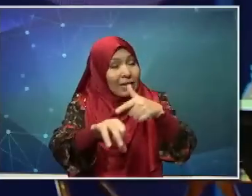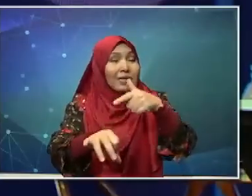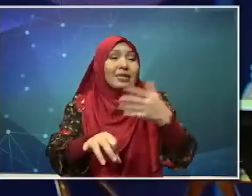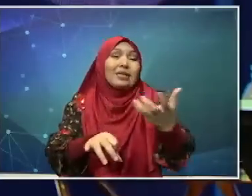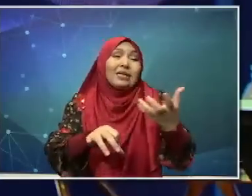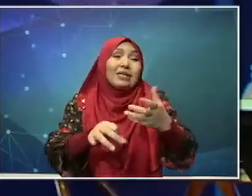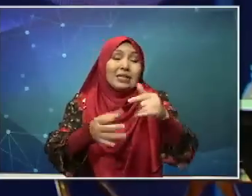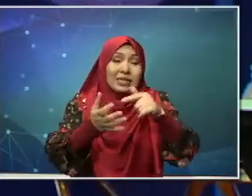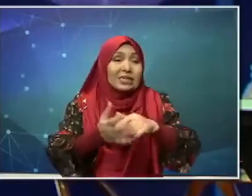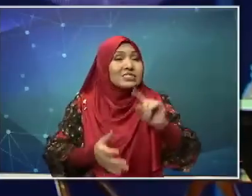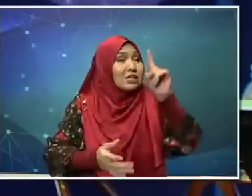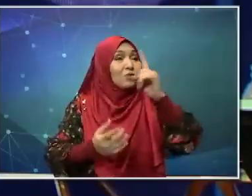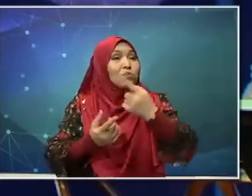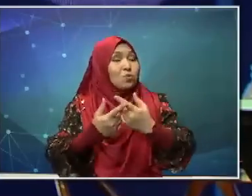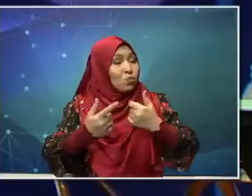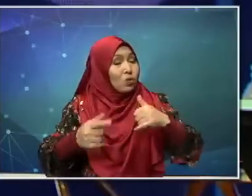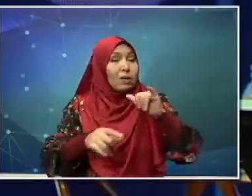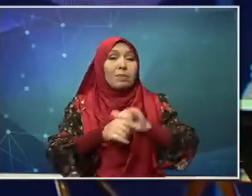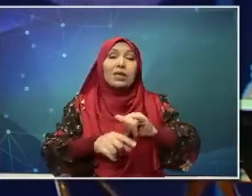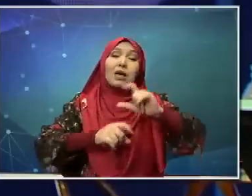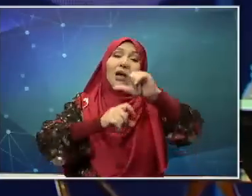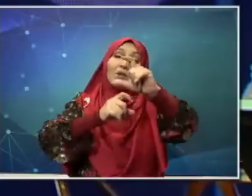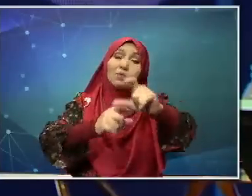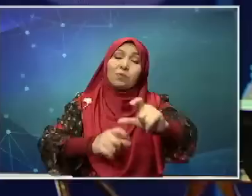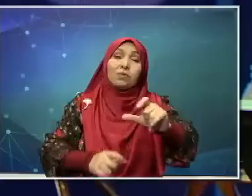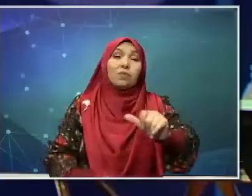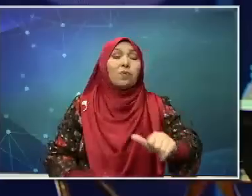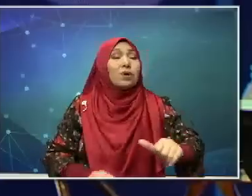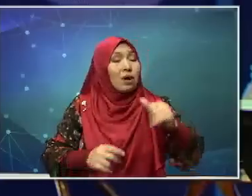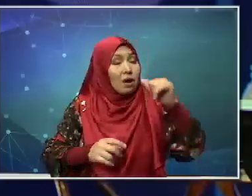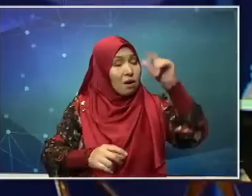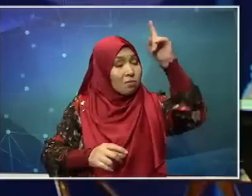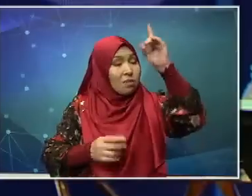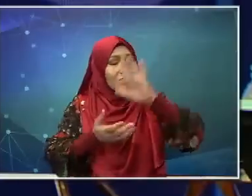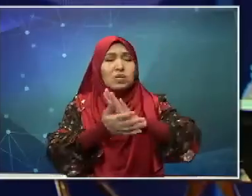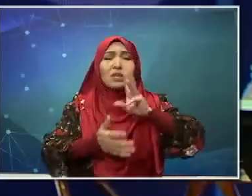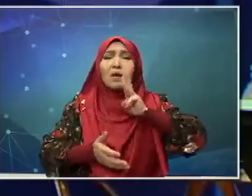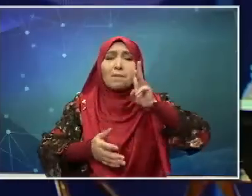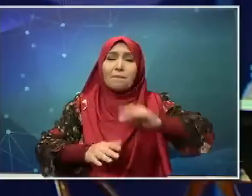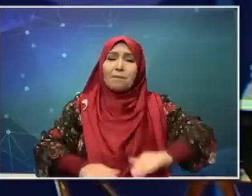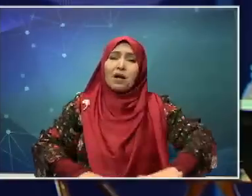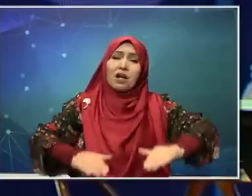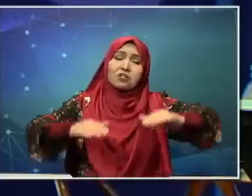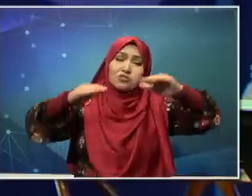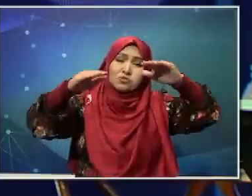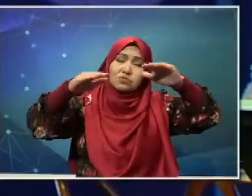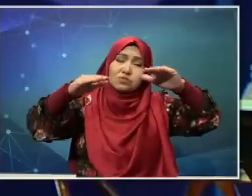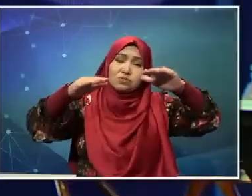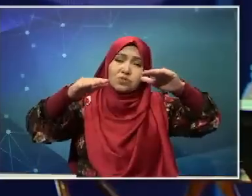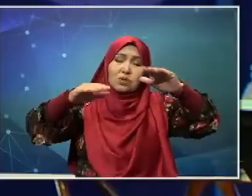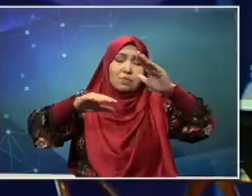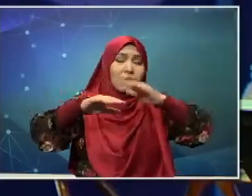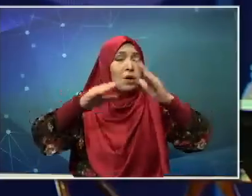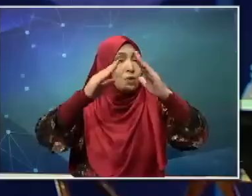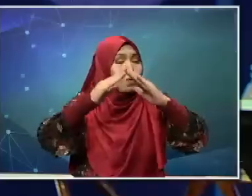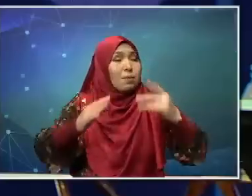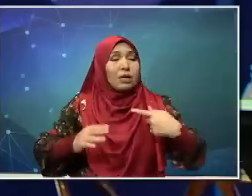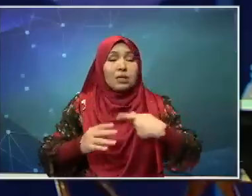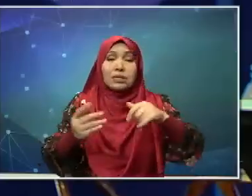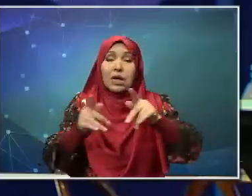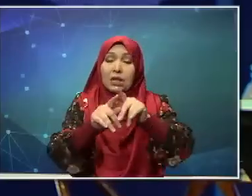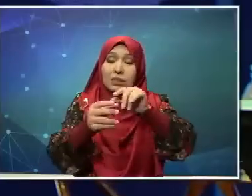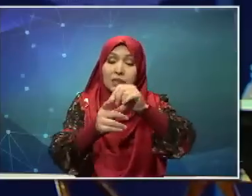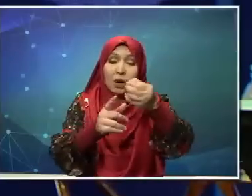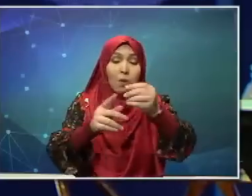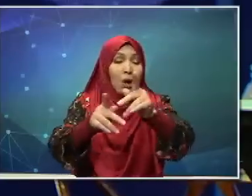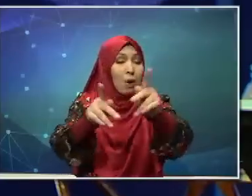satu daripada anugerah Allah ya sehinggakan tidak banjir kepada kepada ada rumah itu ataupun kawasan kita